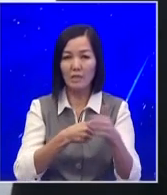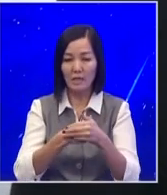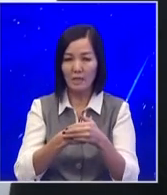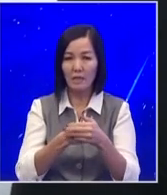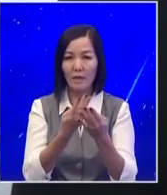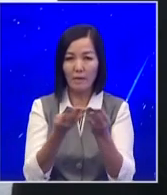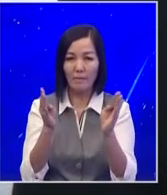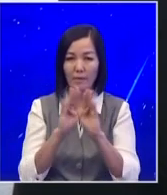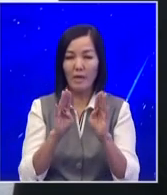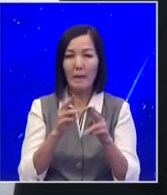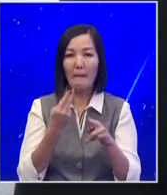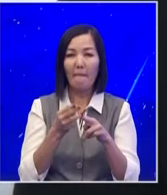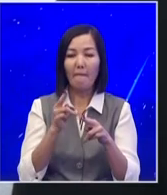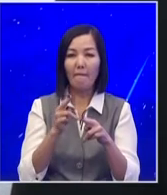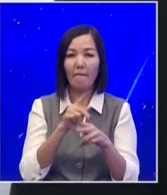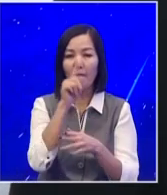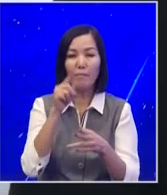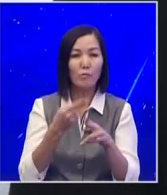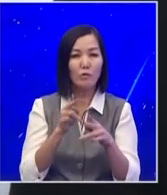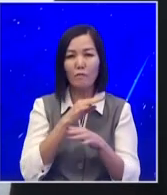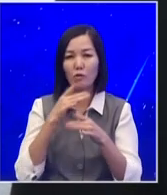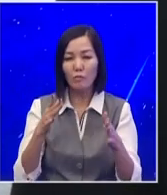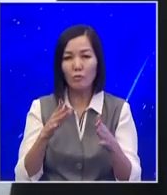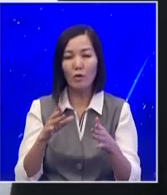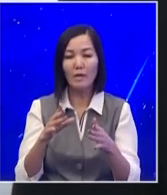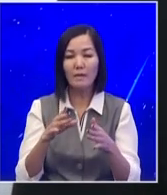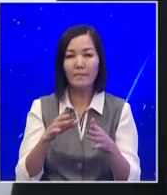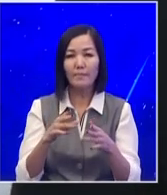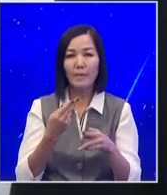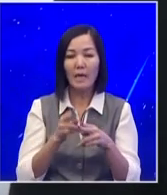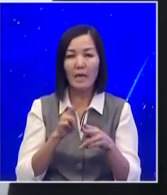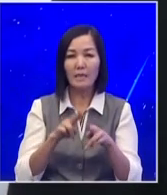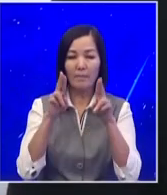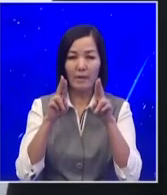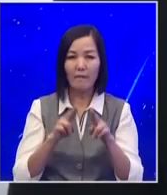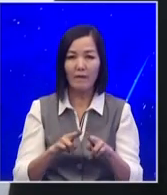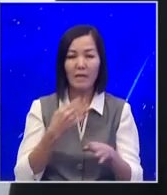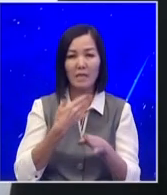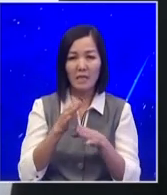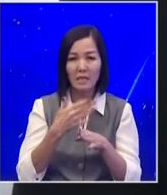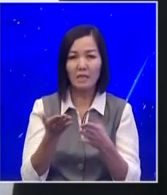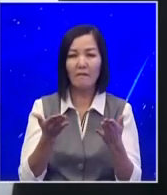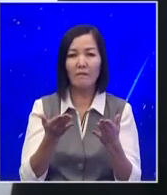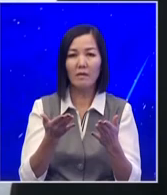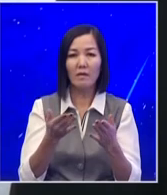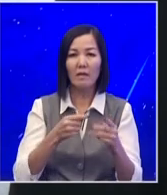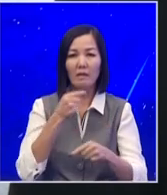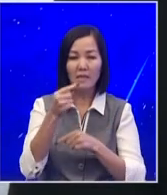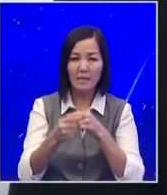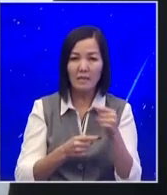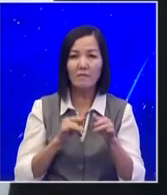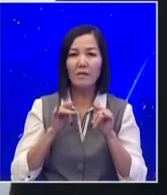поэтому... Но вопросов возникает очень много юридических. Это... Как правило, очень много кредитов, наследственные